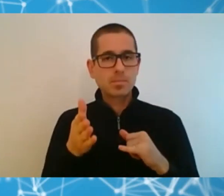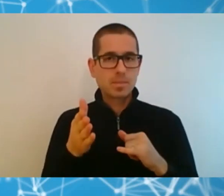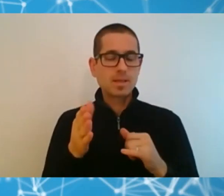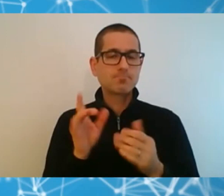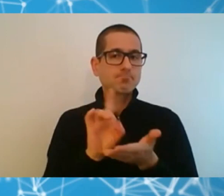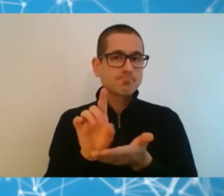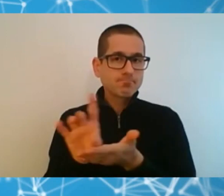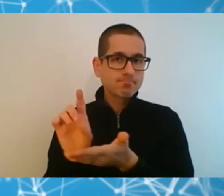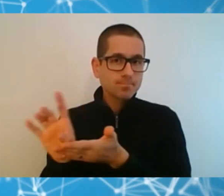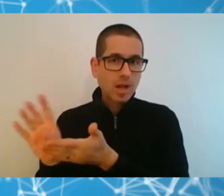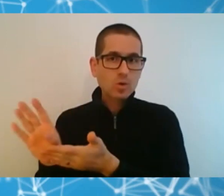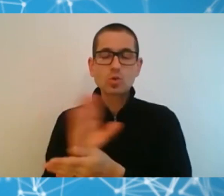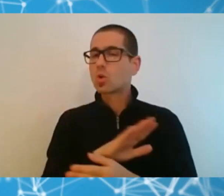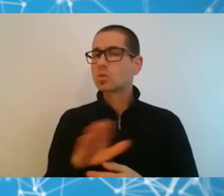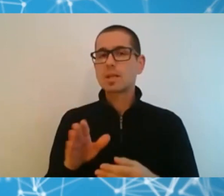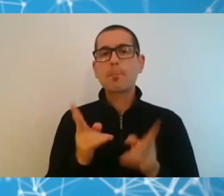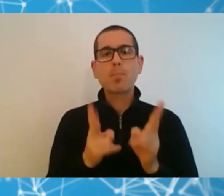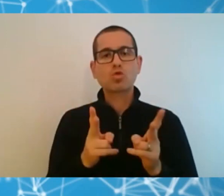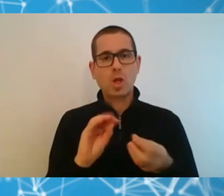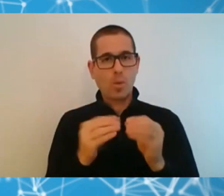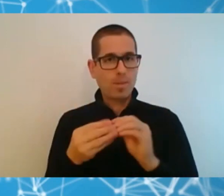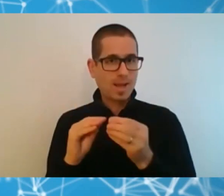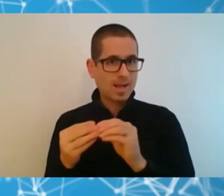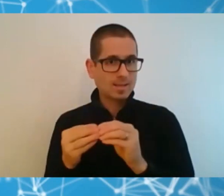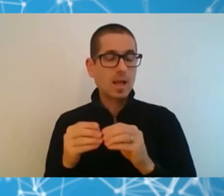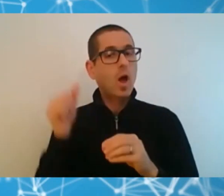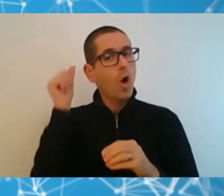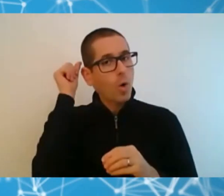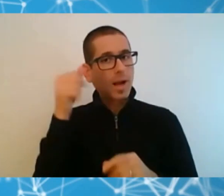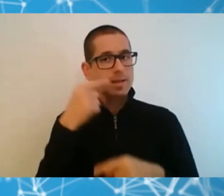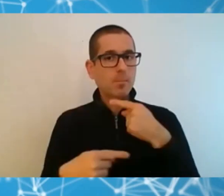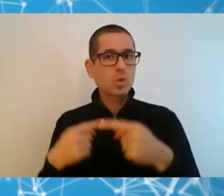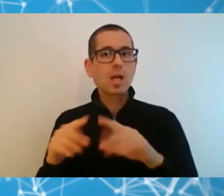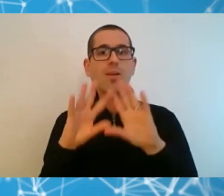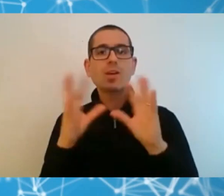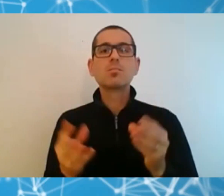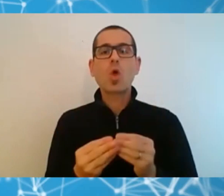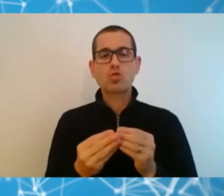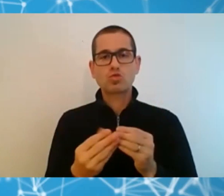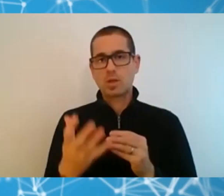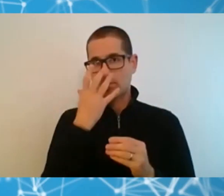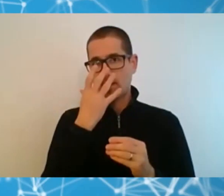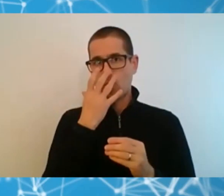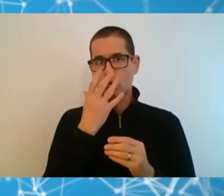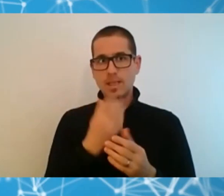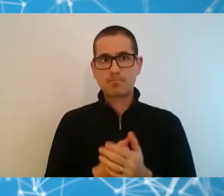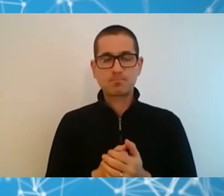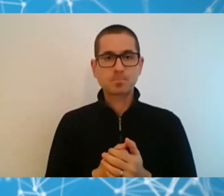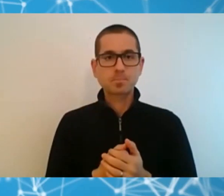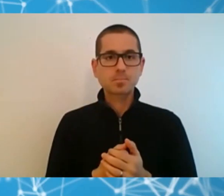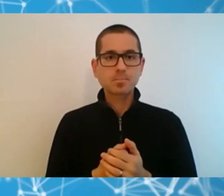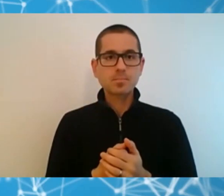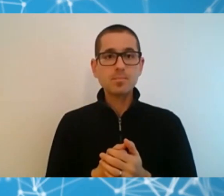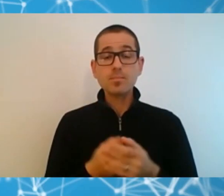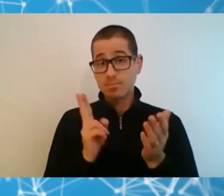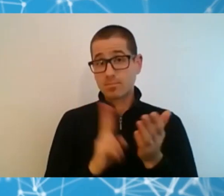mogoče komplikacije. Ampak poseg poteka v splošni narkozi. res je